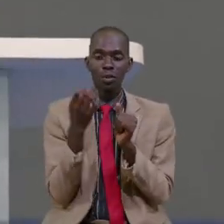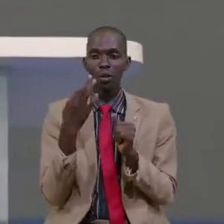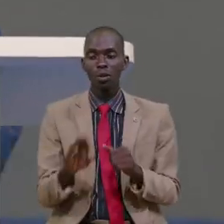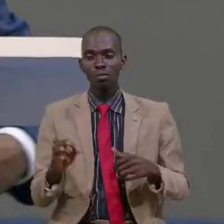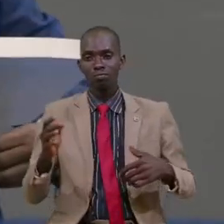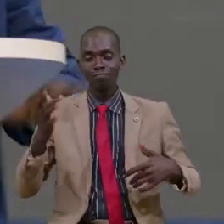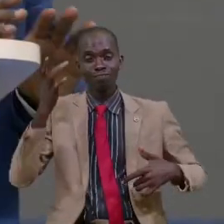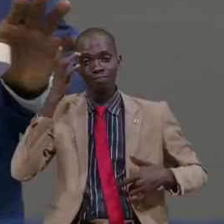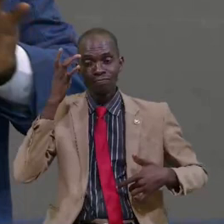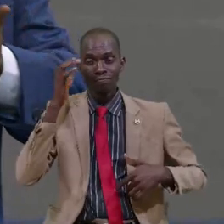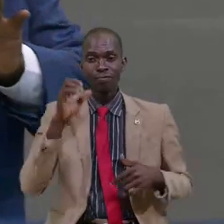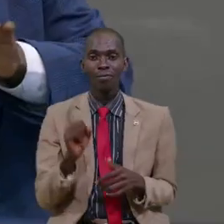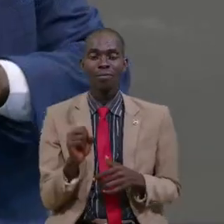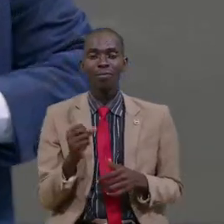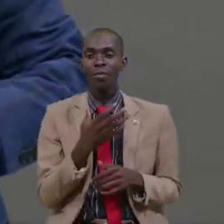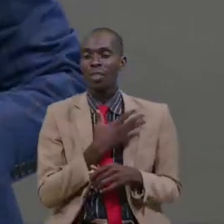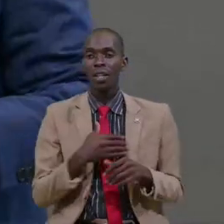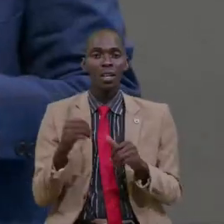liens, des infirmités.